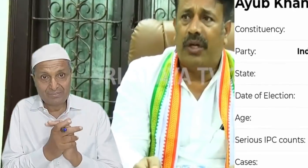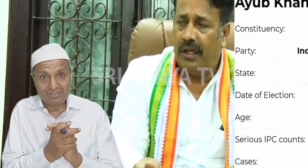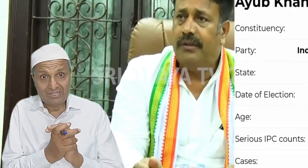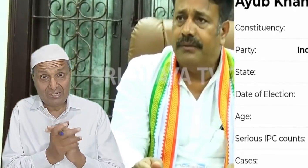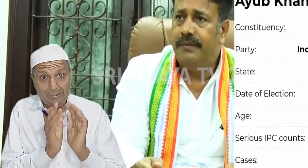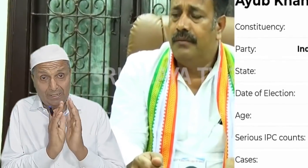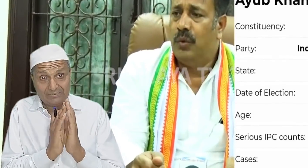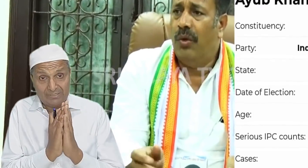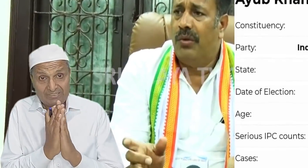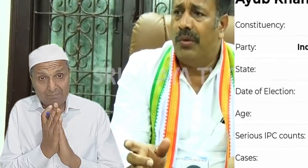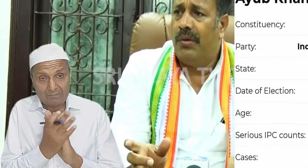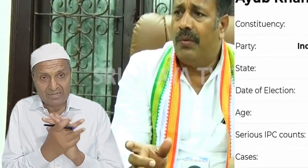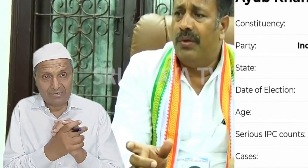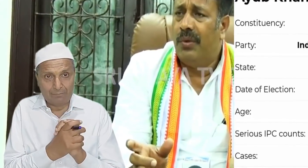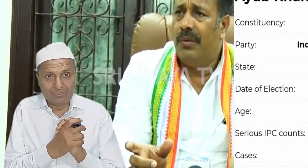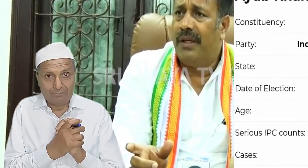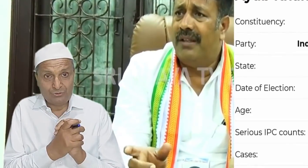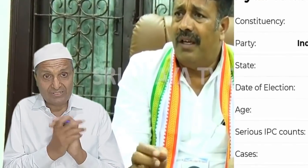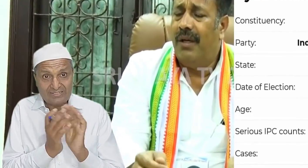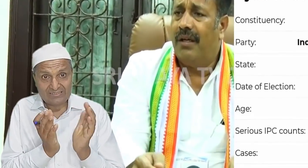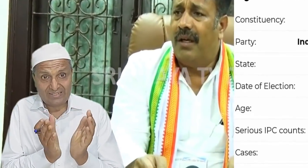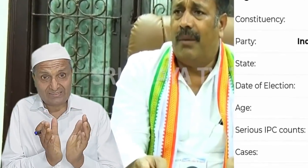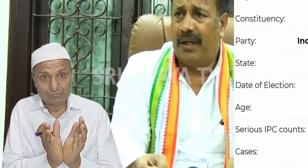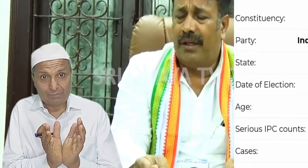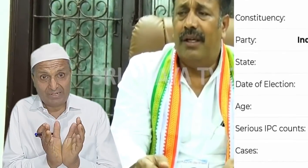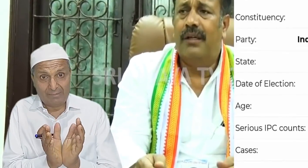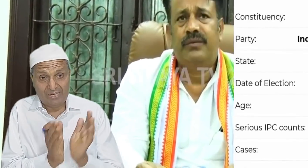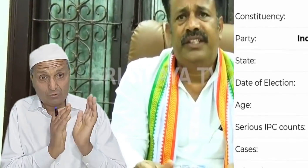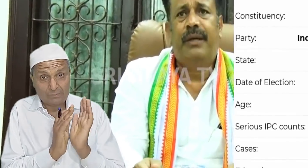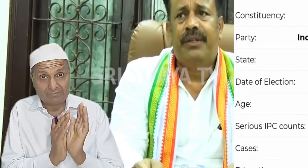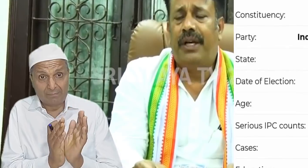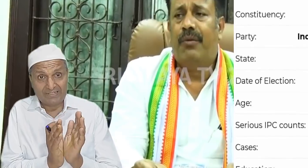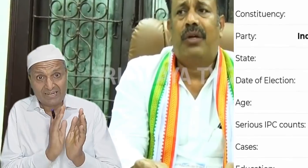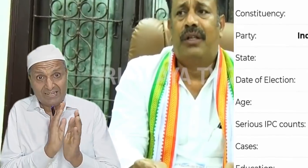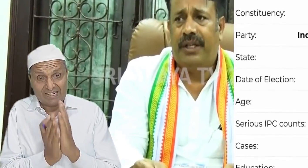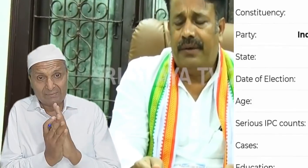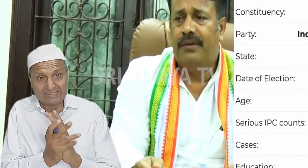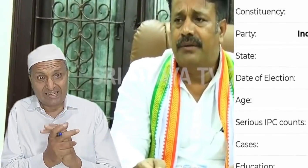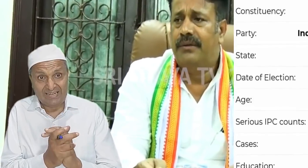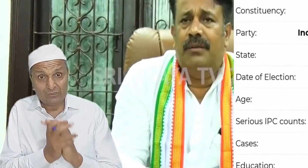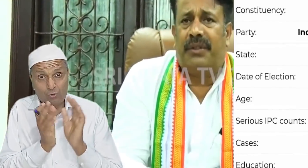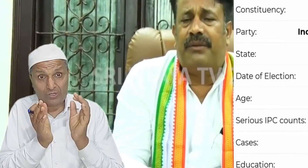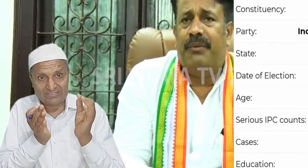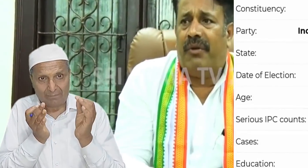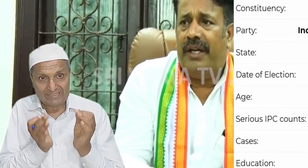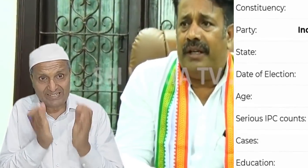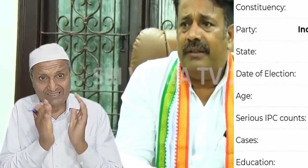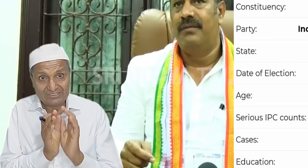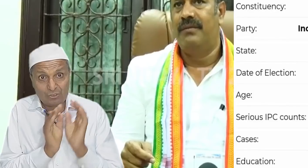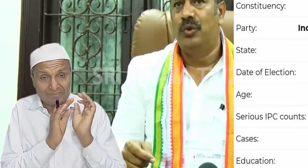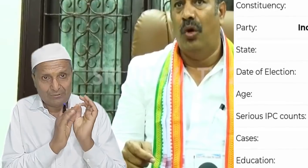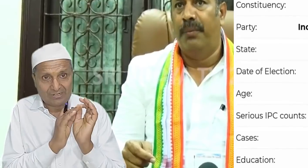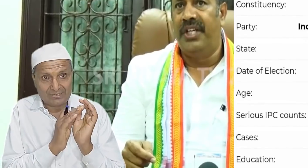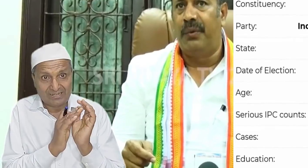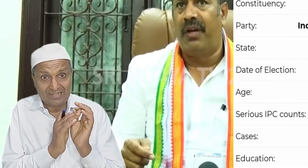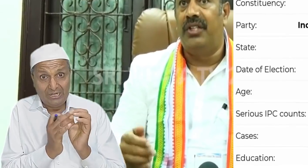नेता हैं। जब हिजाब के बारे में रिपोर्टर ने पूछा कि क्या दिक्कत है तुम्हें पहनने में, उधर भगवा पहन के आ रही है, रंग बदलता जा रहा है, तो उन्होंने जवाब पता क्या दिया था,